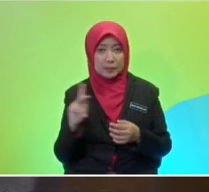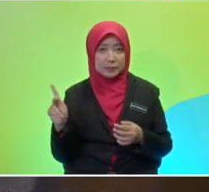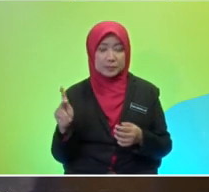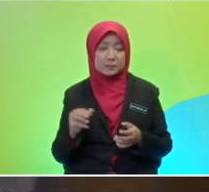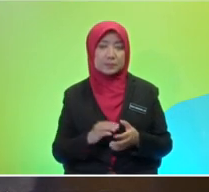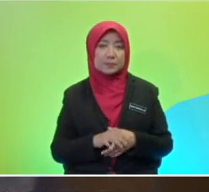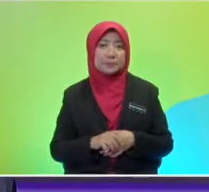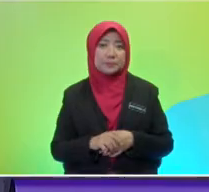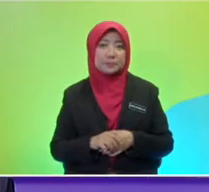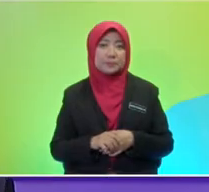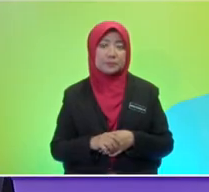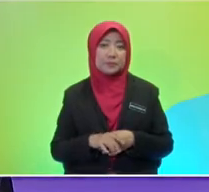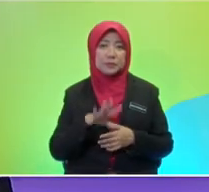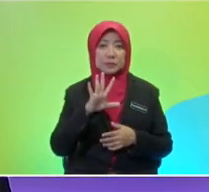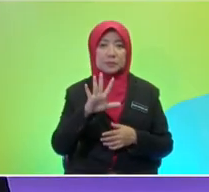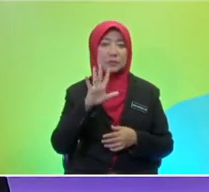oke 5.120